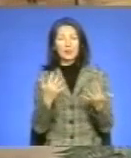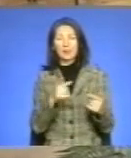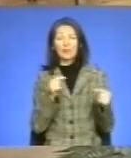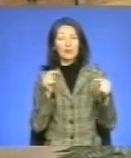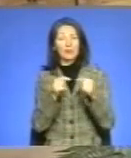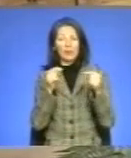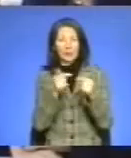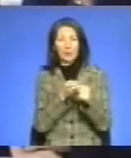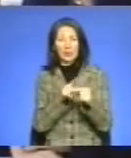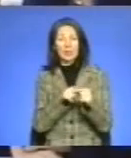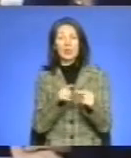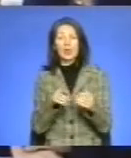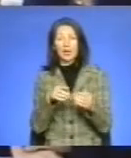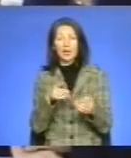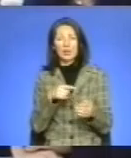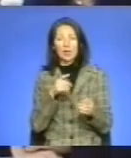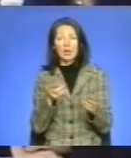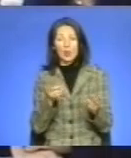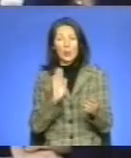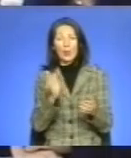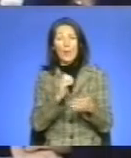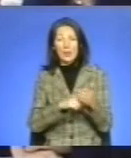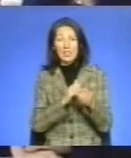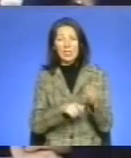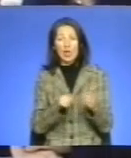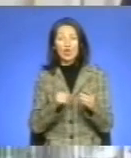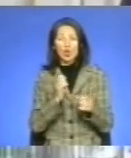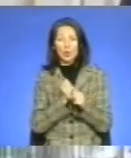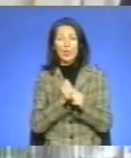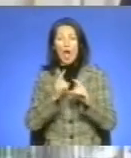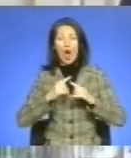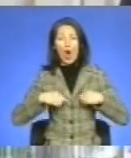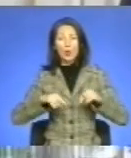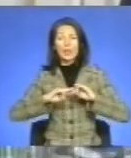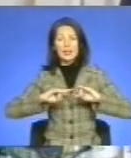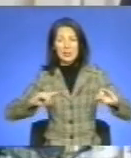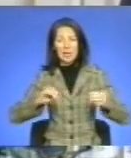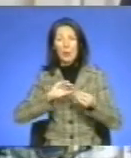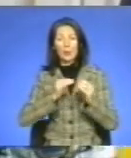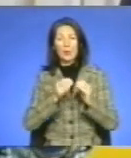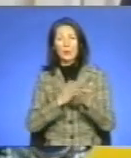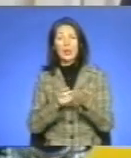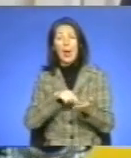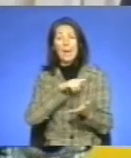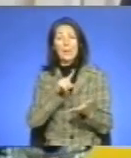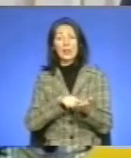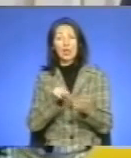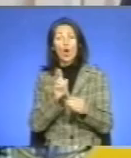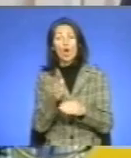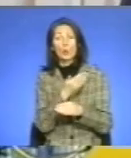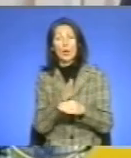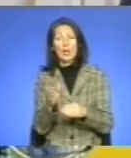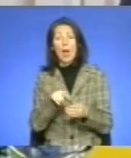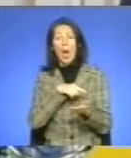і спонукало служителів Феміди зібратися за круглим столом. Проблемними залишаються питання щодо розмежування понять «шкода» і